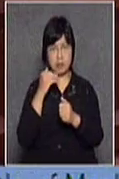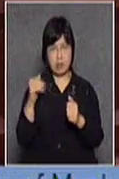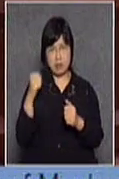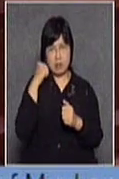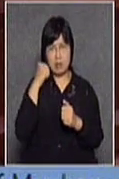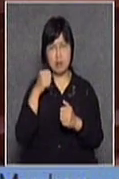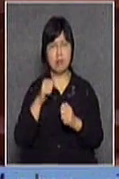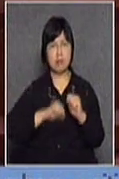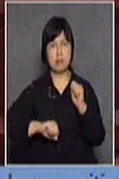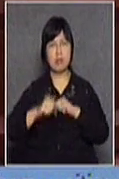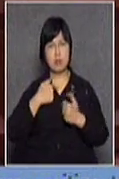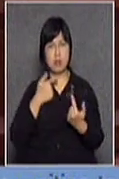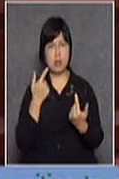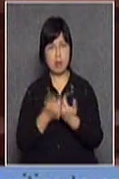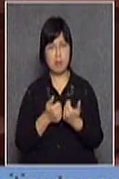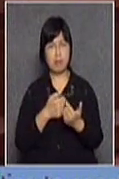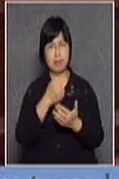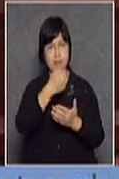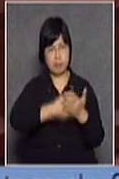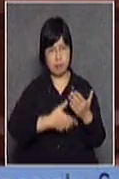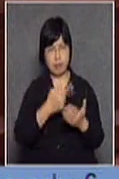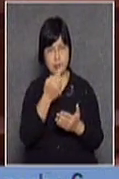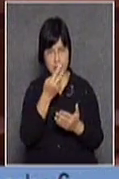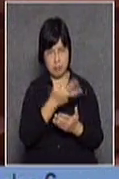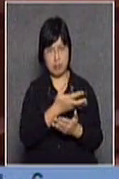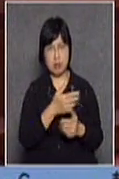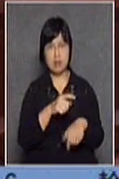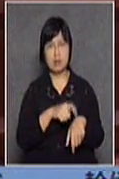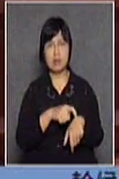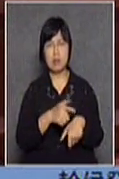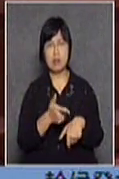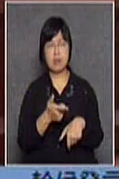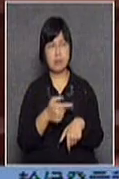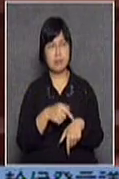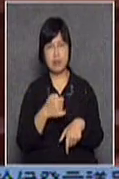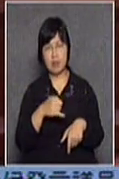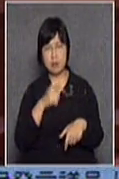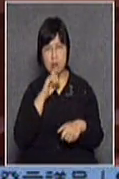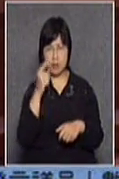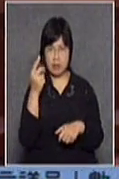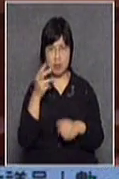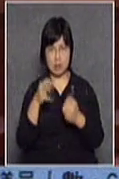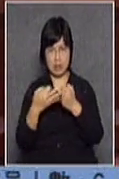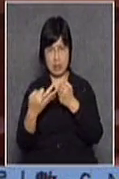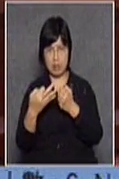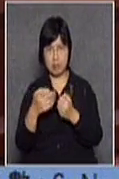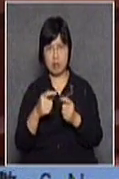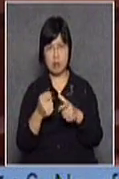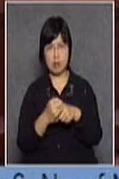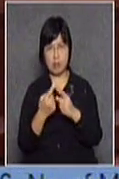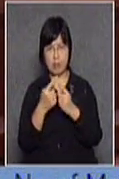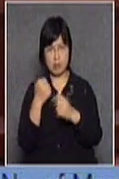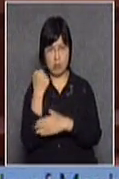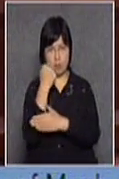裏面要符合幾個原則的，時間關係我講幾個。第三個原則，公民抗命的力